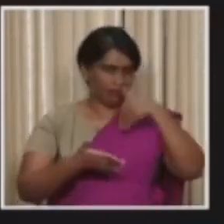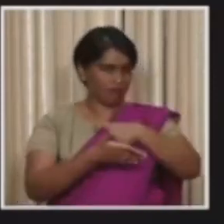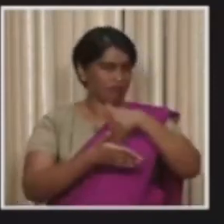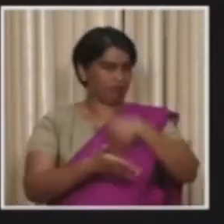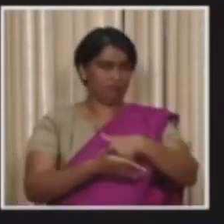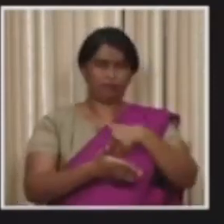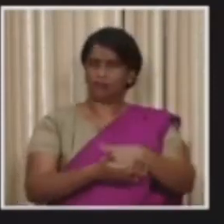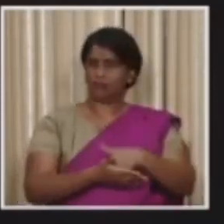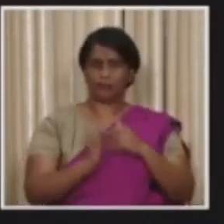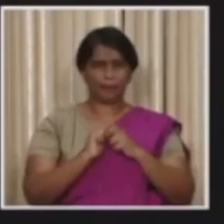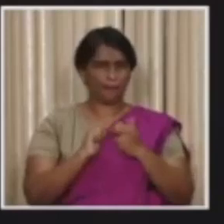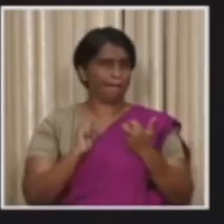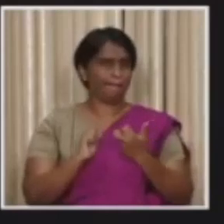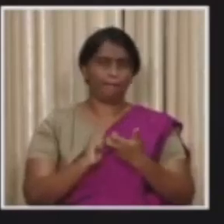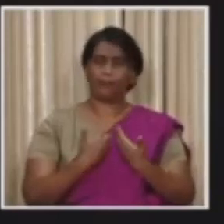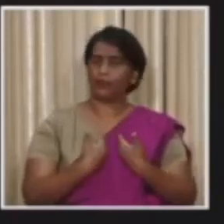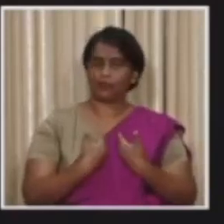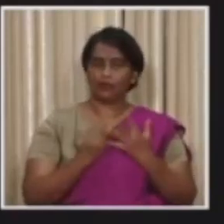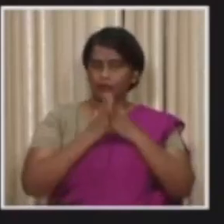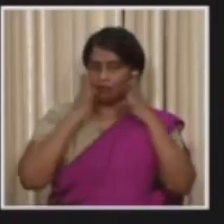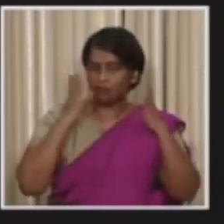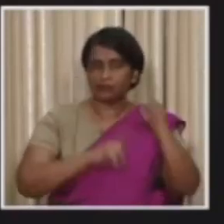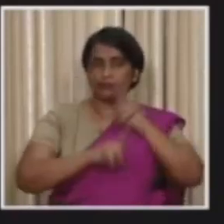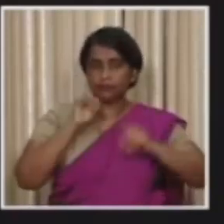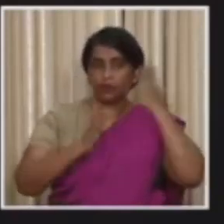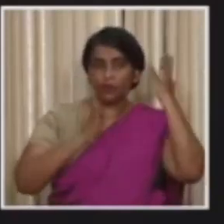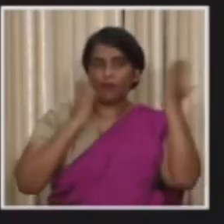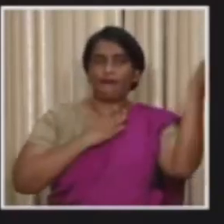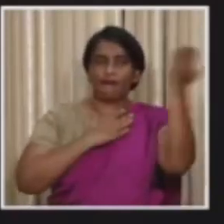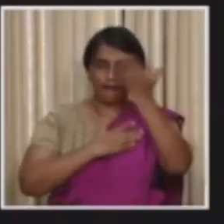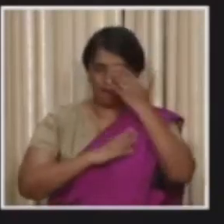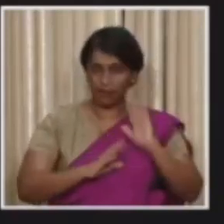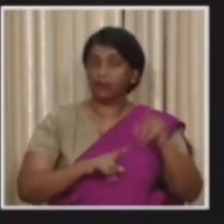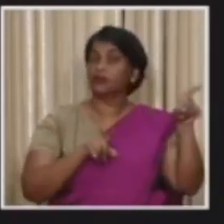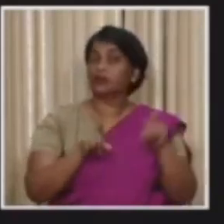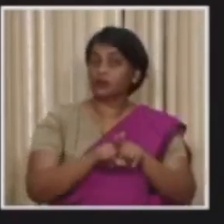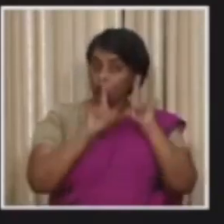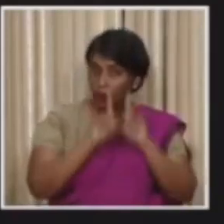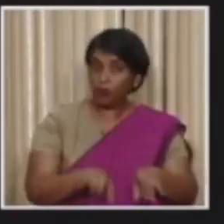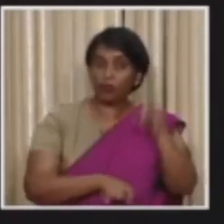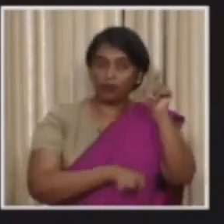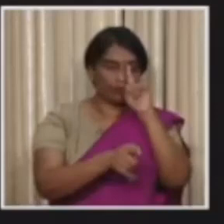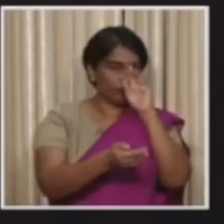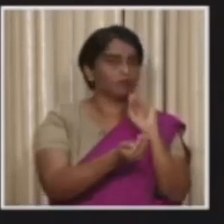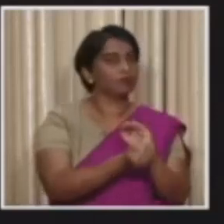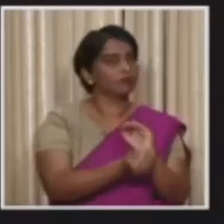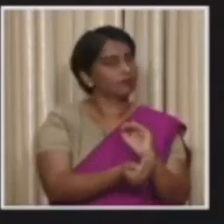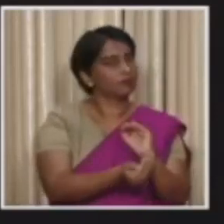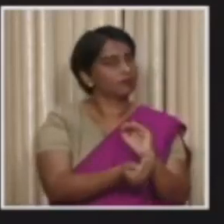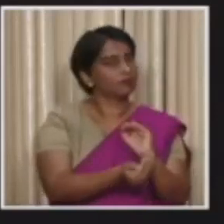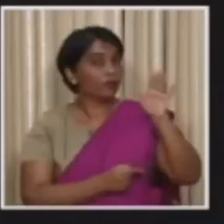ඇයට සිදුවන පෑම පිළිබඳව ශාල කතිකාවක් අද ලෝකයේ පුරාම තිබෙනවා. ඒ අනුව එවැනි අය ආරක්ෂා කර ගැනීමටත්